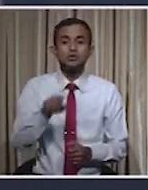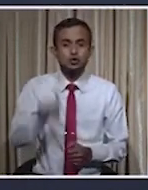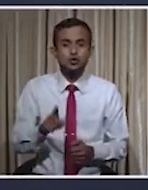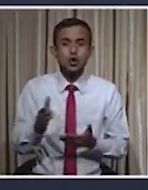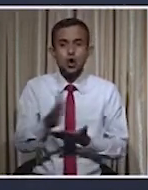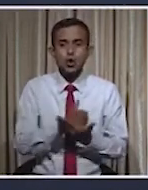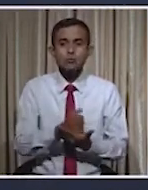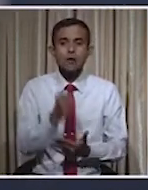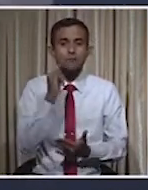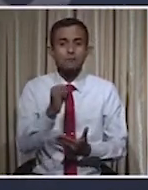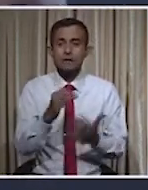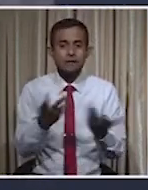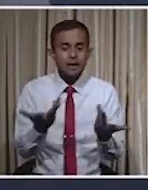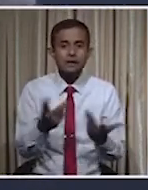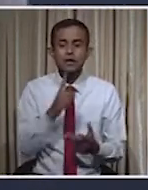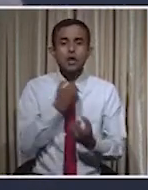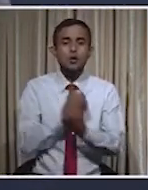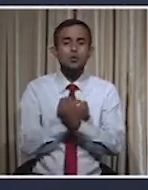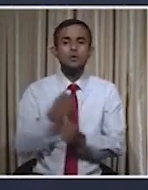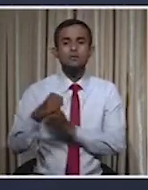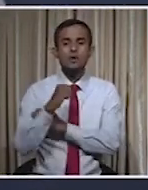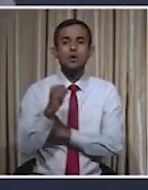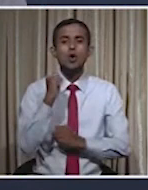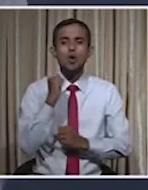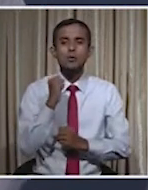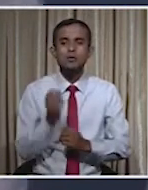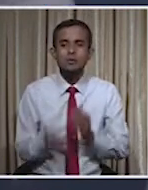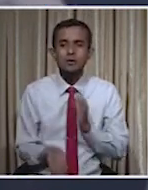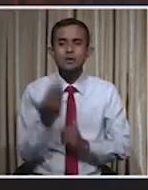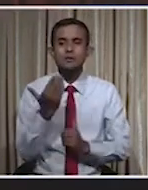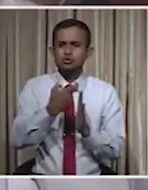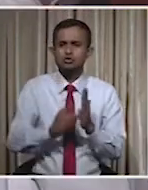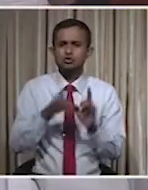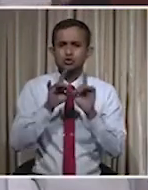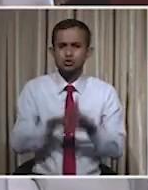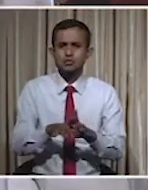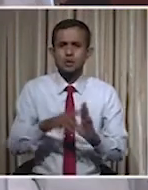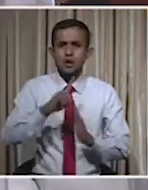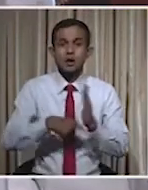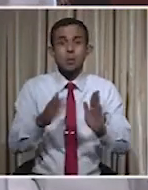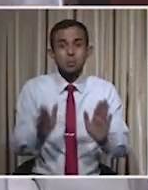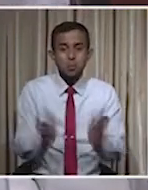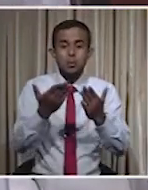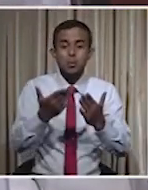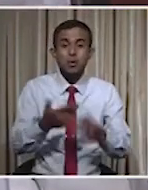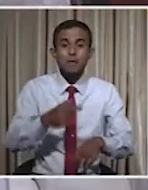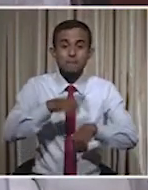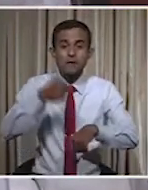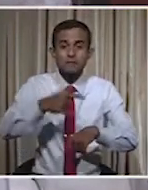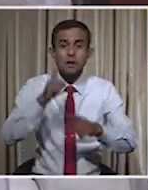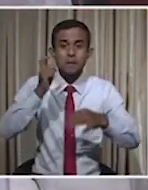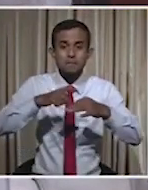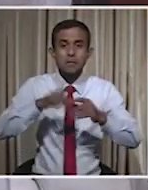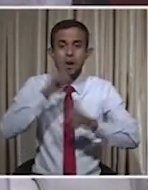එක වැරදි නැහැ කියද්දි පොලිසියට කොහොමද බලය තියෙන්නේ මේවා කරන්න කරු කතාව ඒක ඒක වෙනම ප්‍රශ්නයක් රටේ උද්ගත වෙලා තියෙන කාලීන ප්‍රශ්න ගැන කතා කරන්න